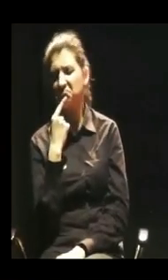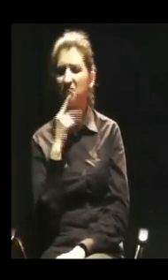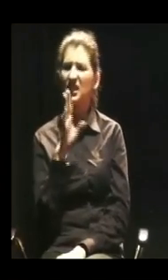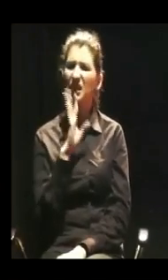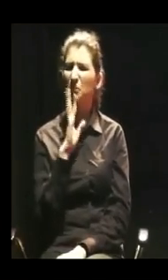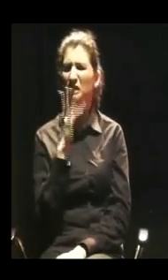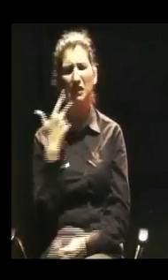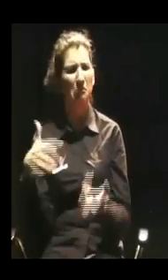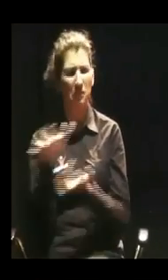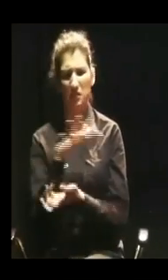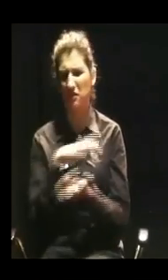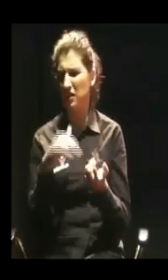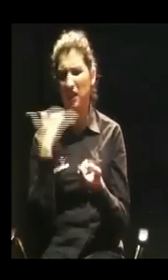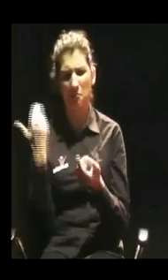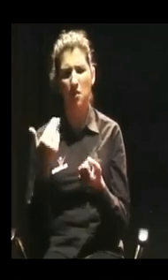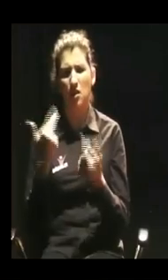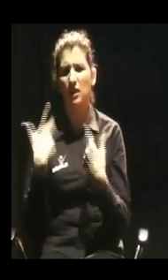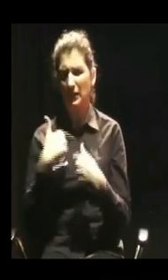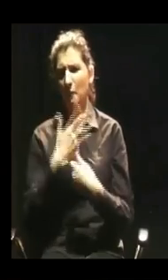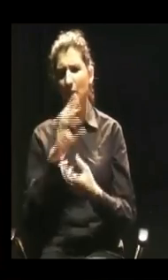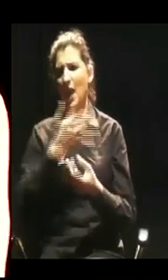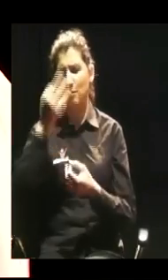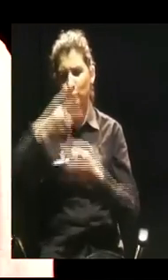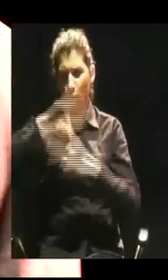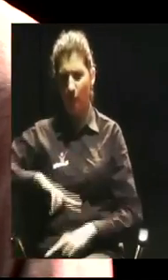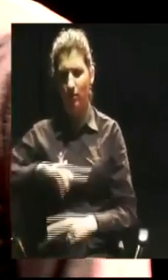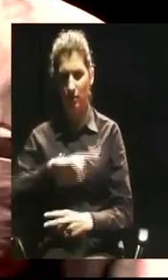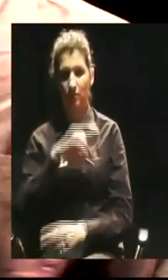ma na świecie skromniejszej osoby ode mnie.